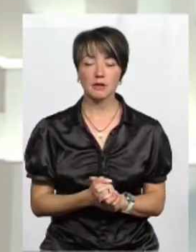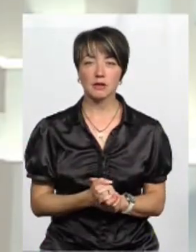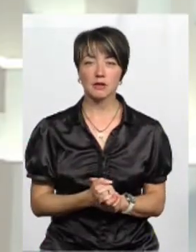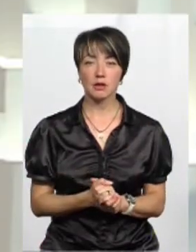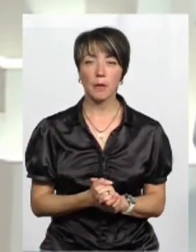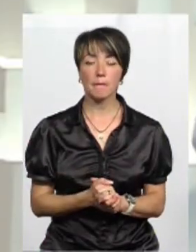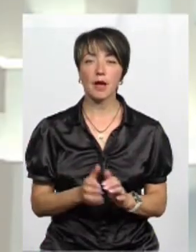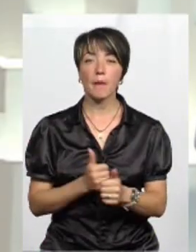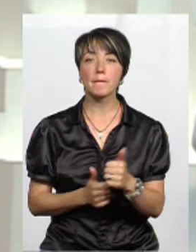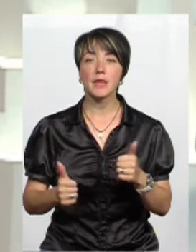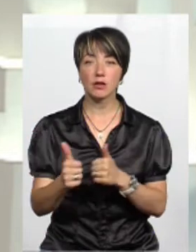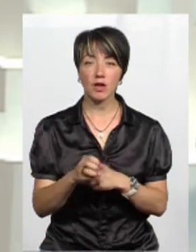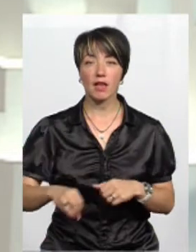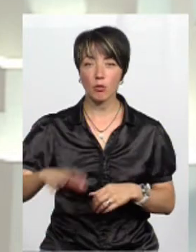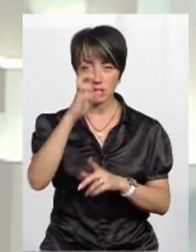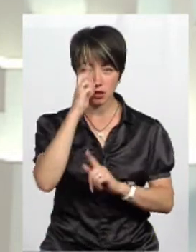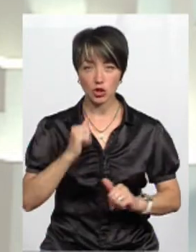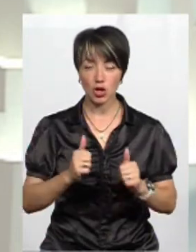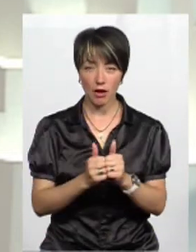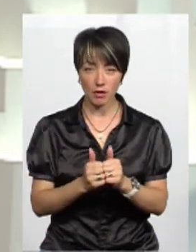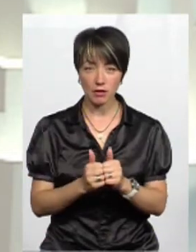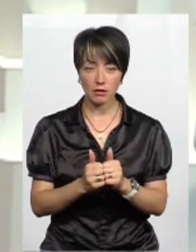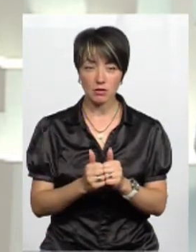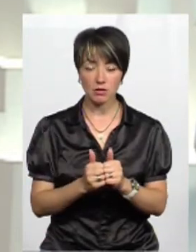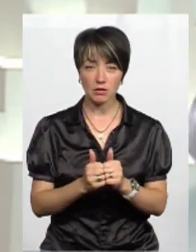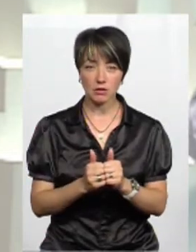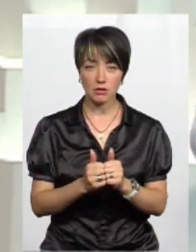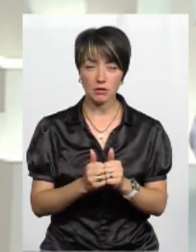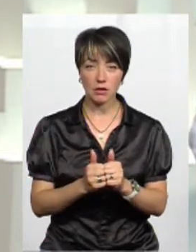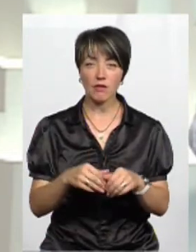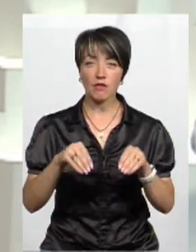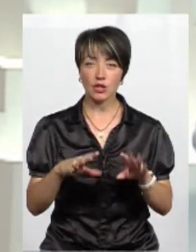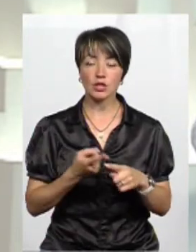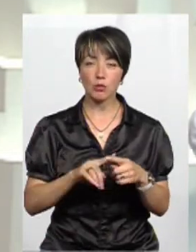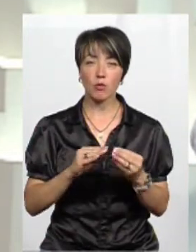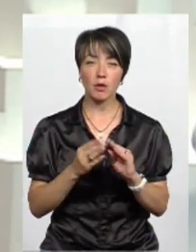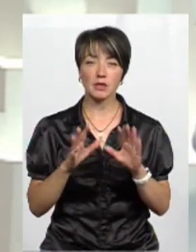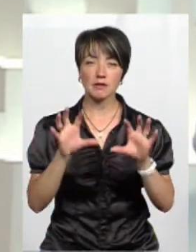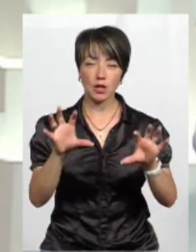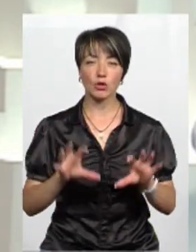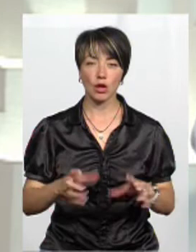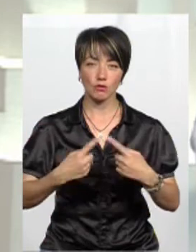Чи не в законодавстві? Передові європейські держави йдуть вирішення цієї проблеми тільки в